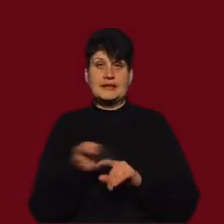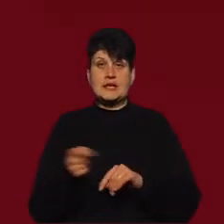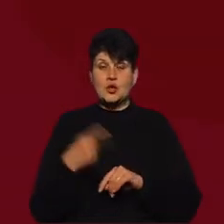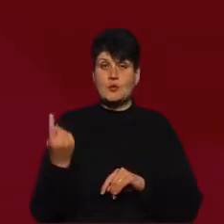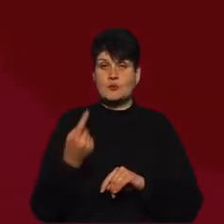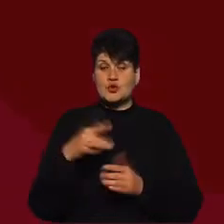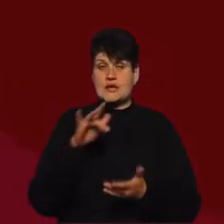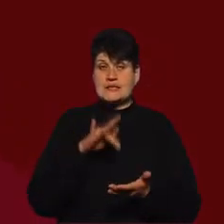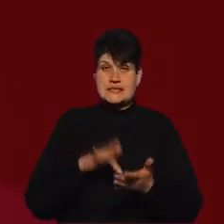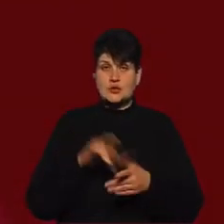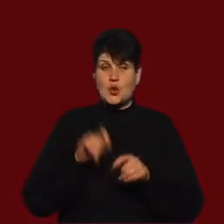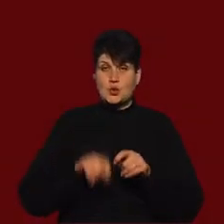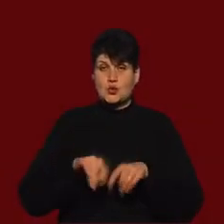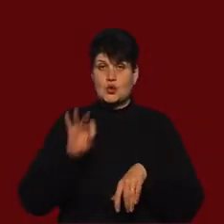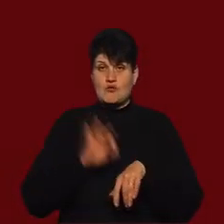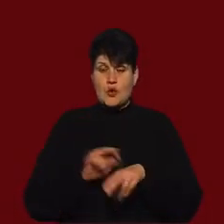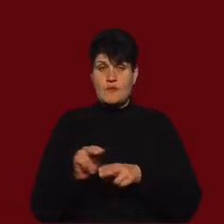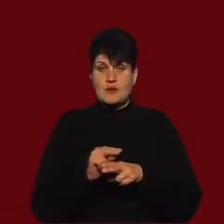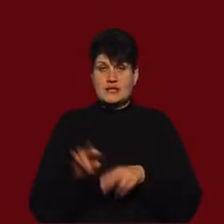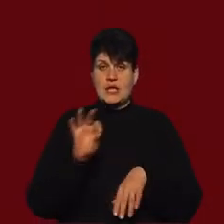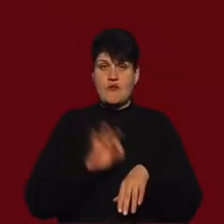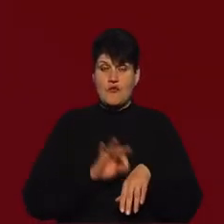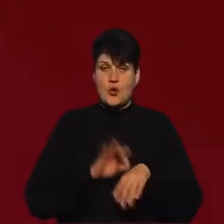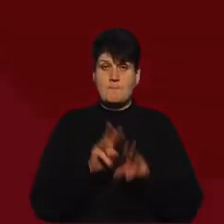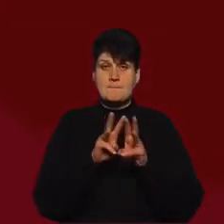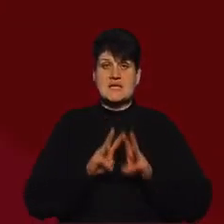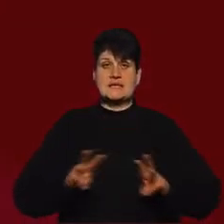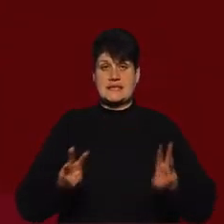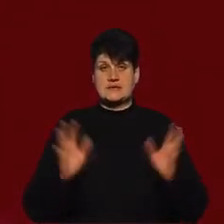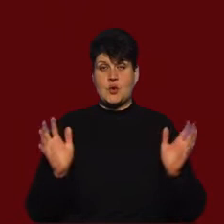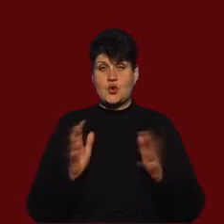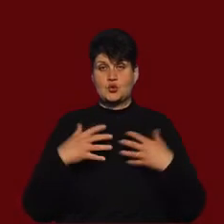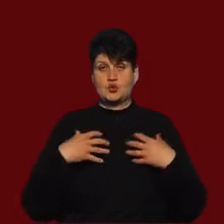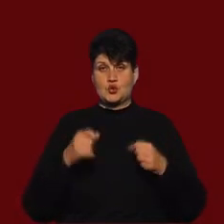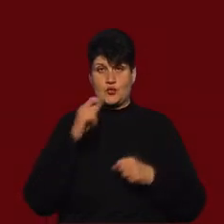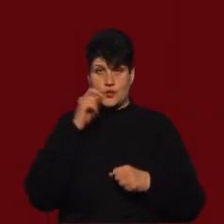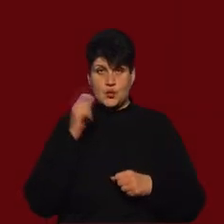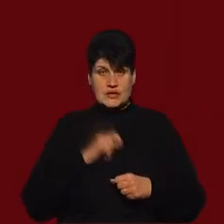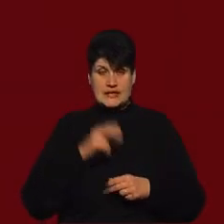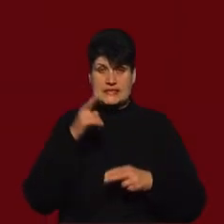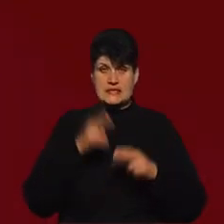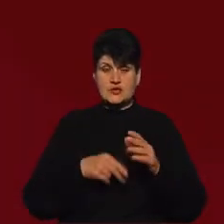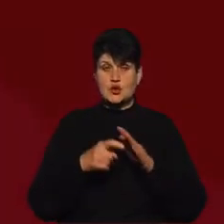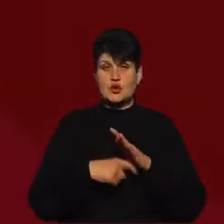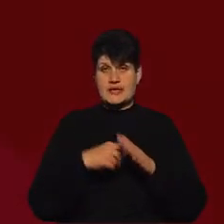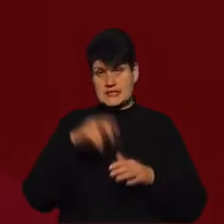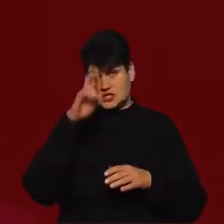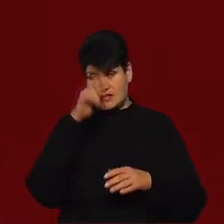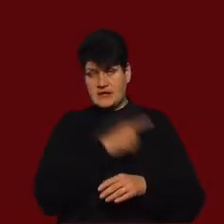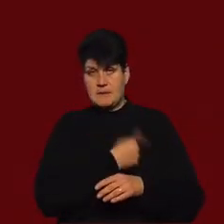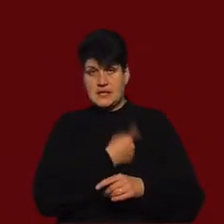центру контролю та профілактики хвороб Міністерства охорони здоров'я України. Закінчив Донецький державний медичний